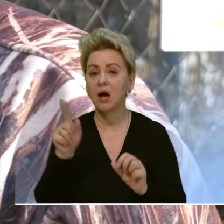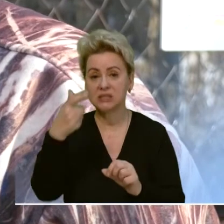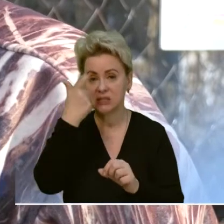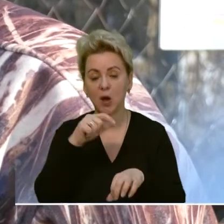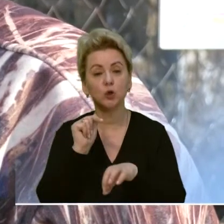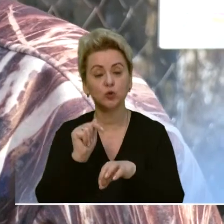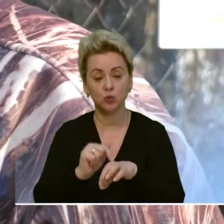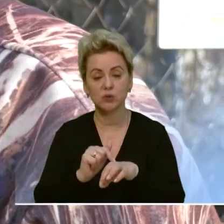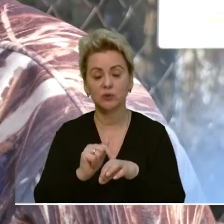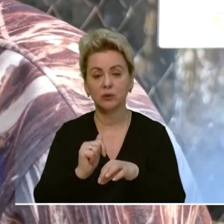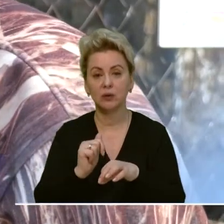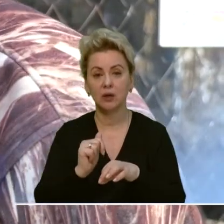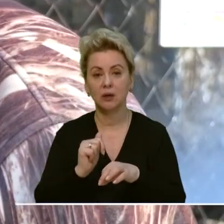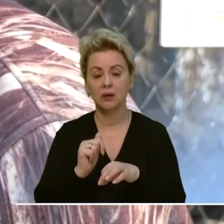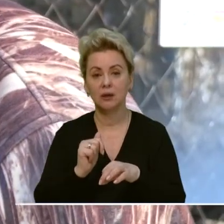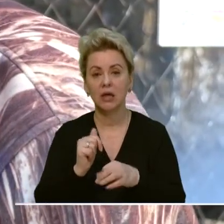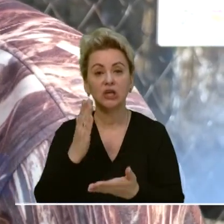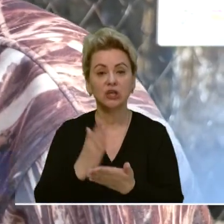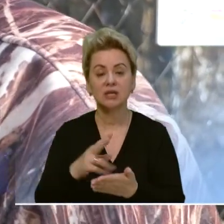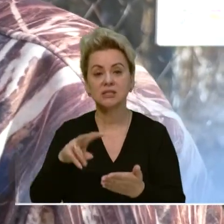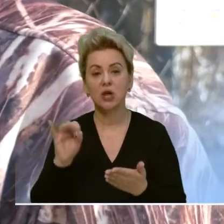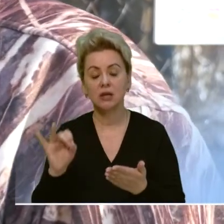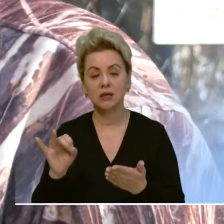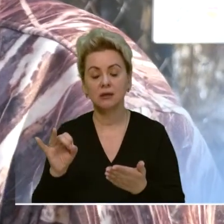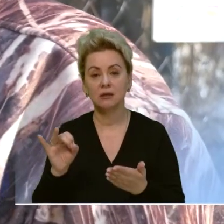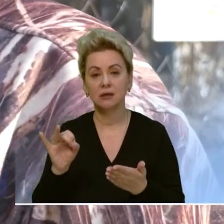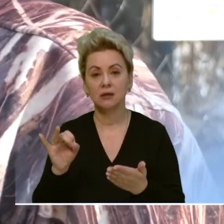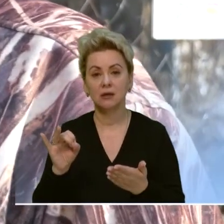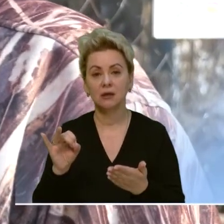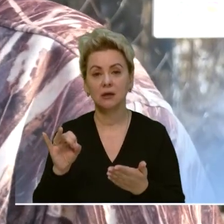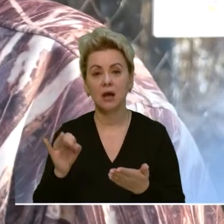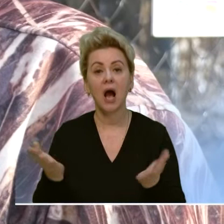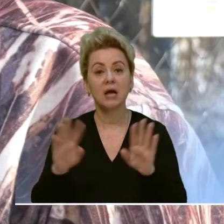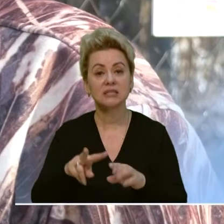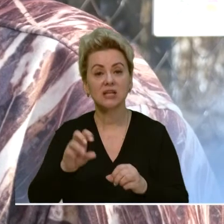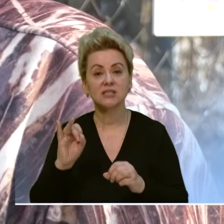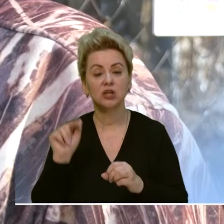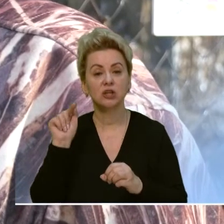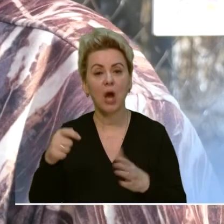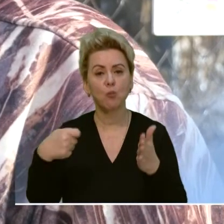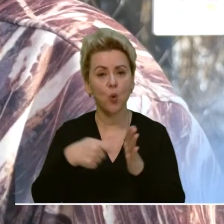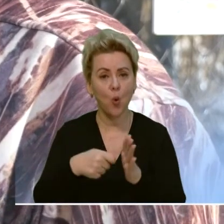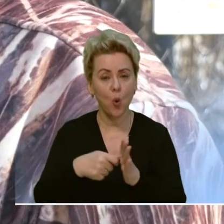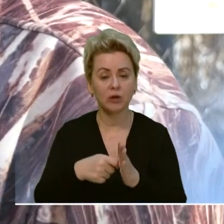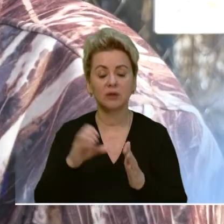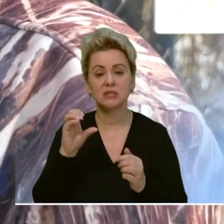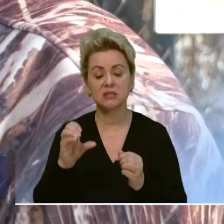себя чувствует, там, есть ли, остался ли там корм,